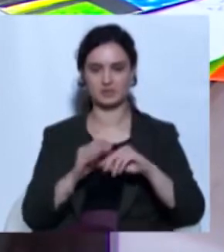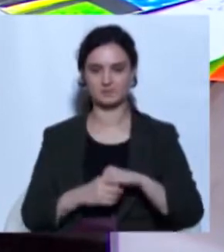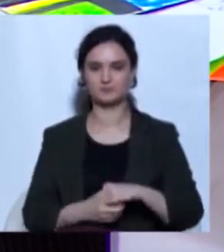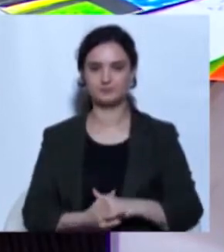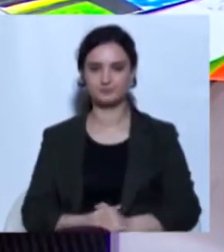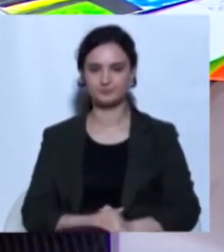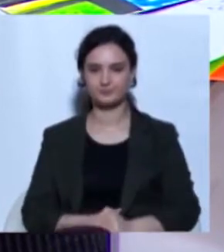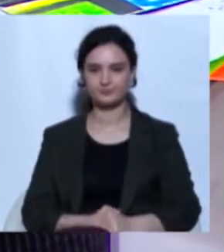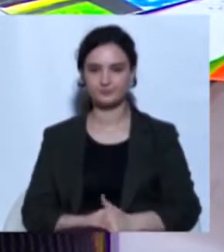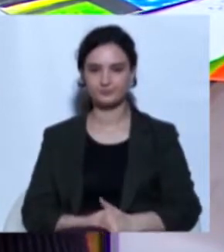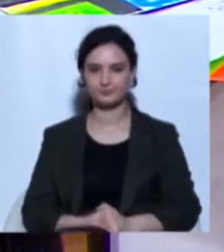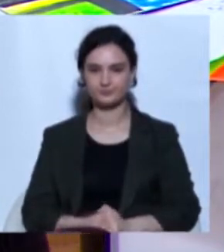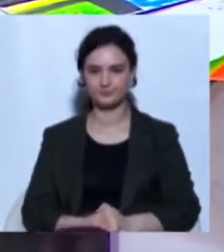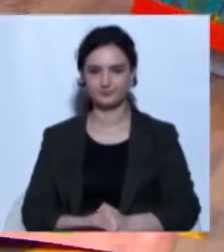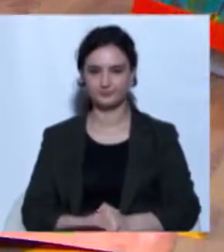შეიძლება.